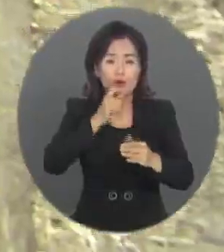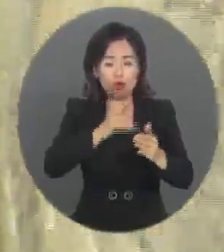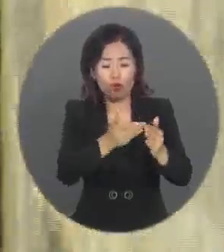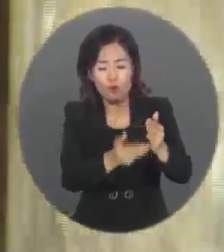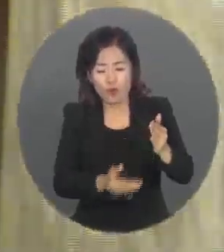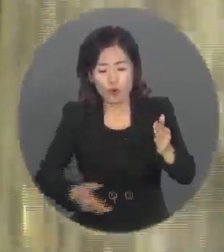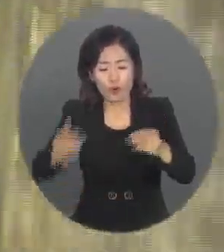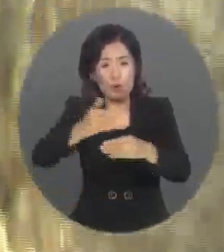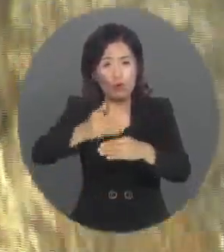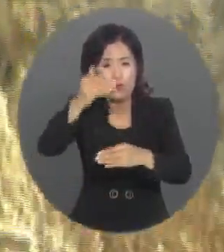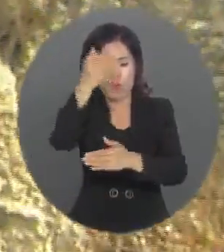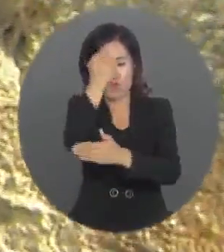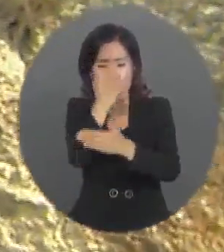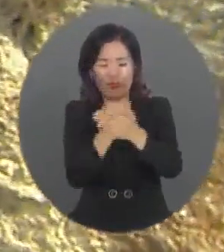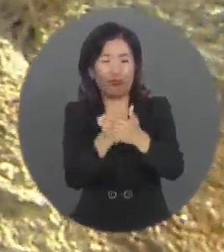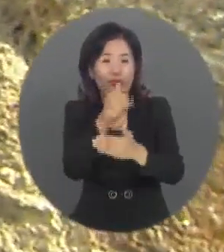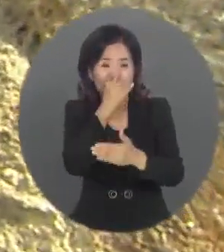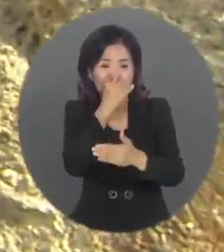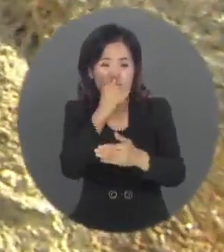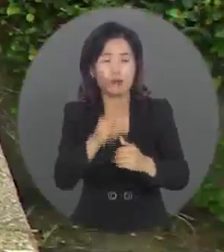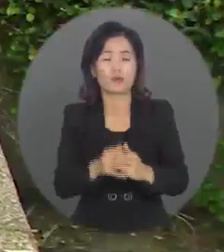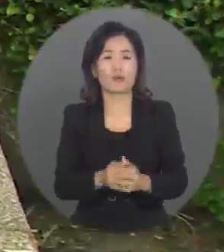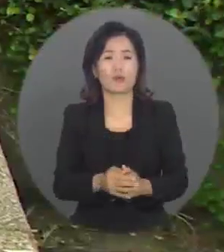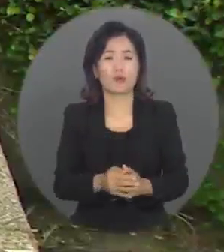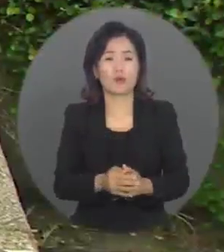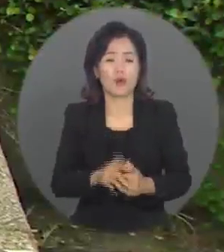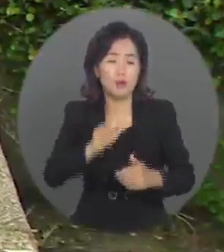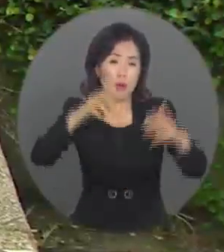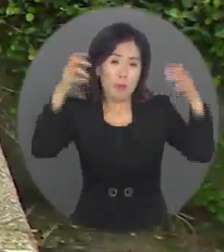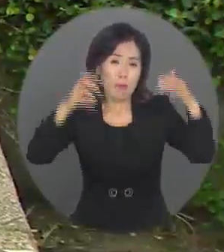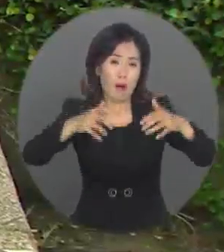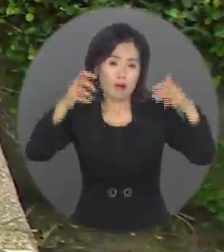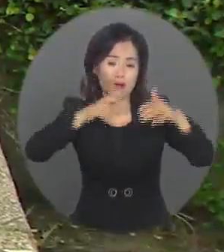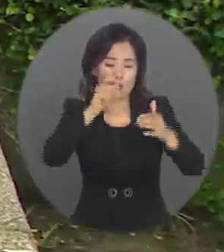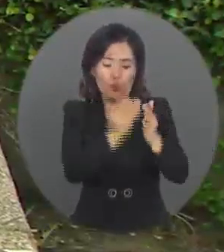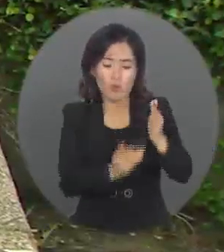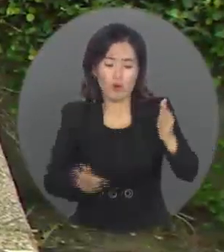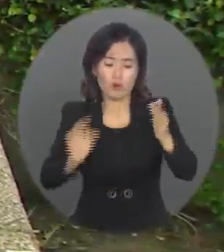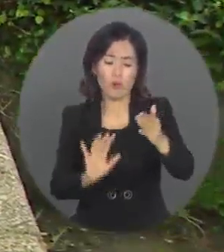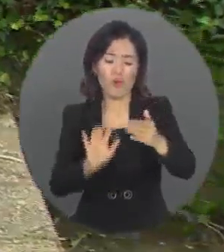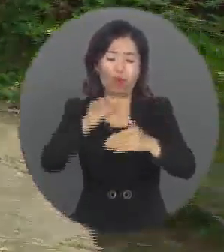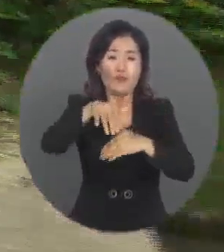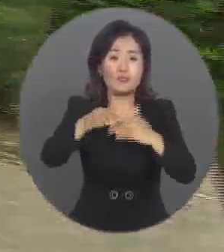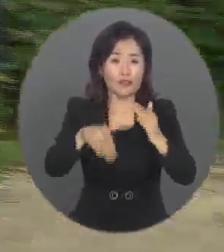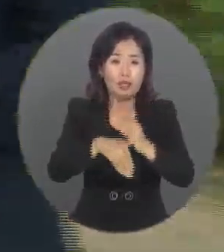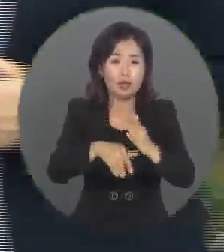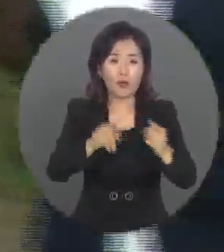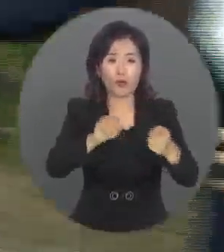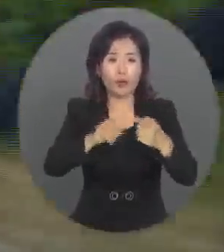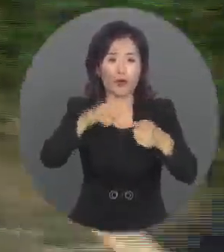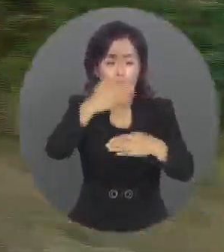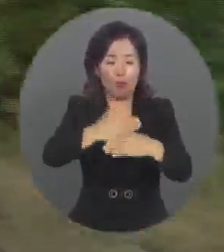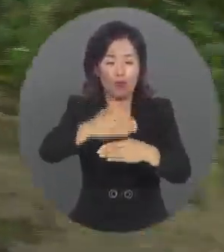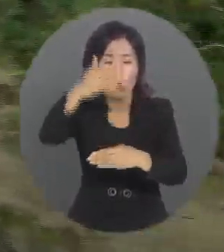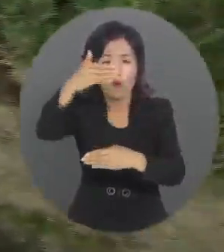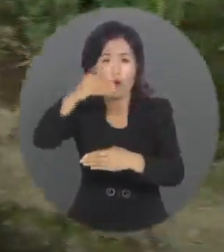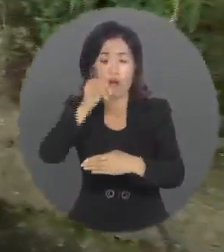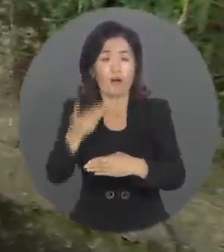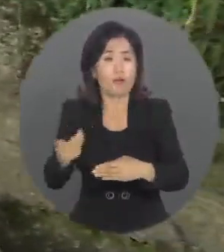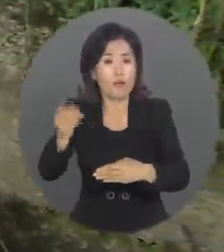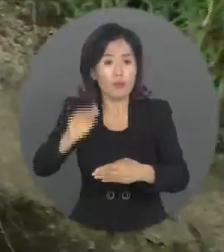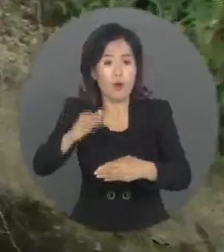정하는 수문은 심하게 녹슬었습니다. 비가 많이 와서 저수지가 넘칠 경우 이곳을 통해서 물이 흘러나오게